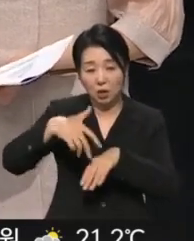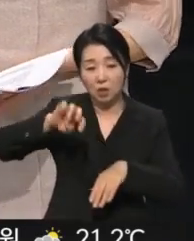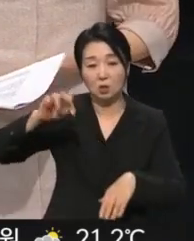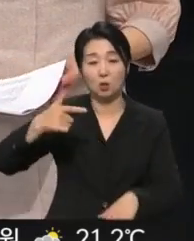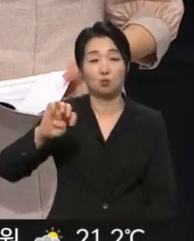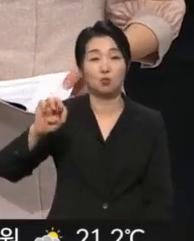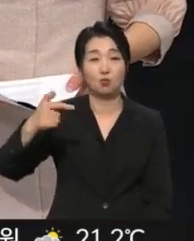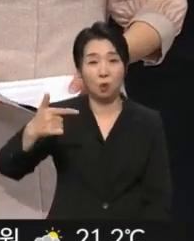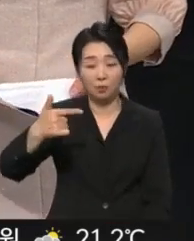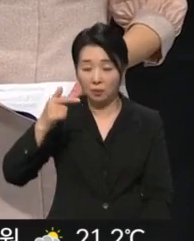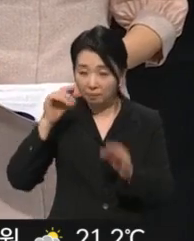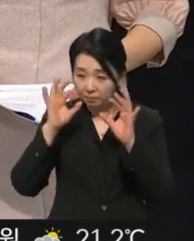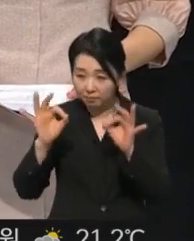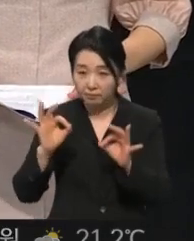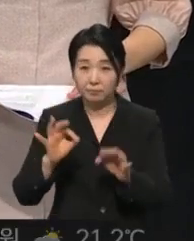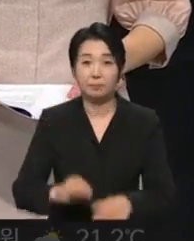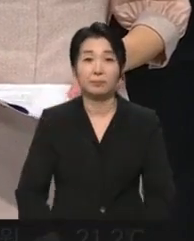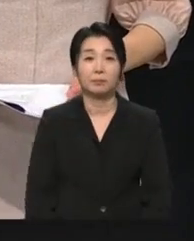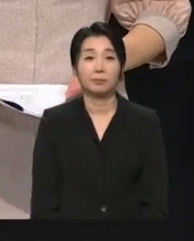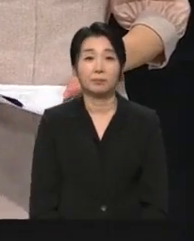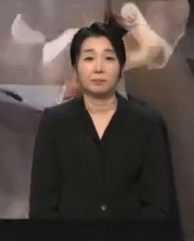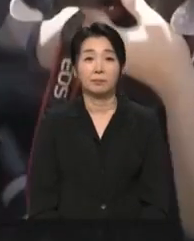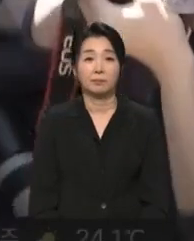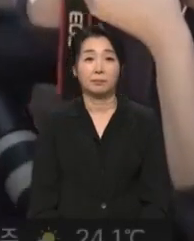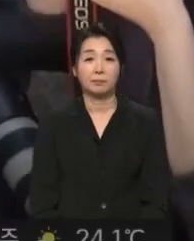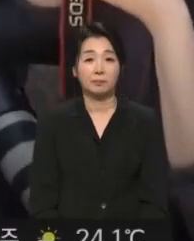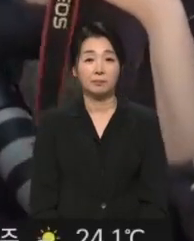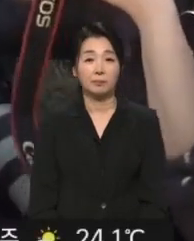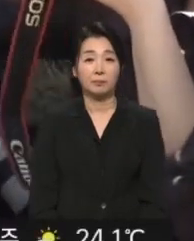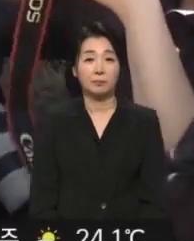행보가 눈길을 끌고 있습니다.